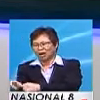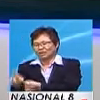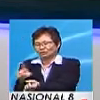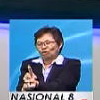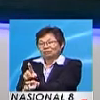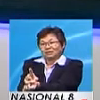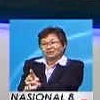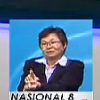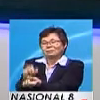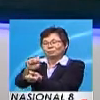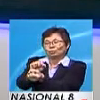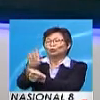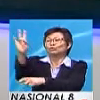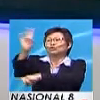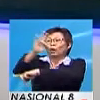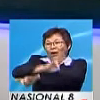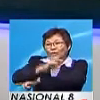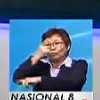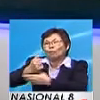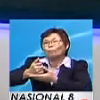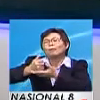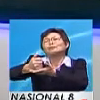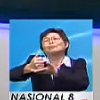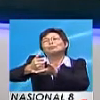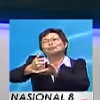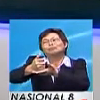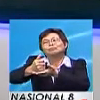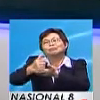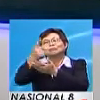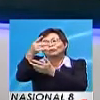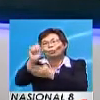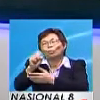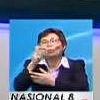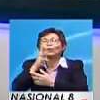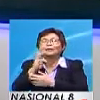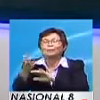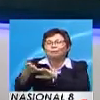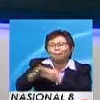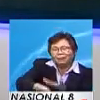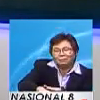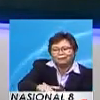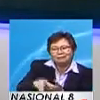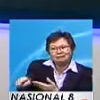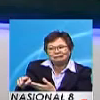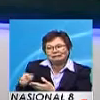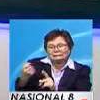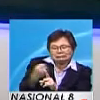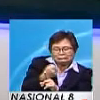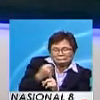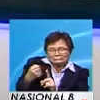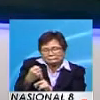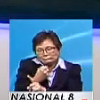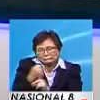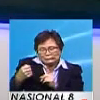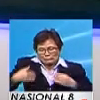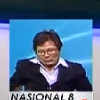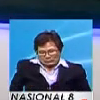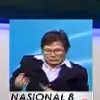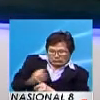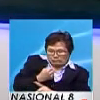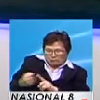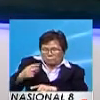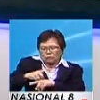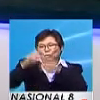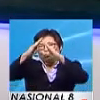perubatan direman 7uh hari bagi membantu siasatan kes seorang wanita maut diyaki didera secara fizikal di